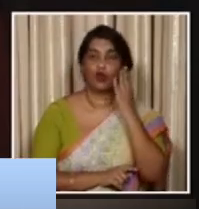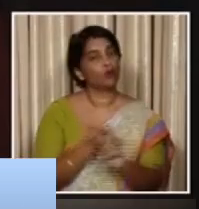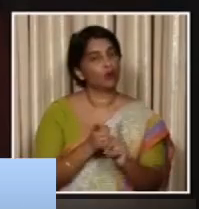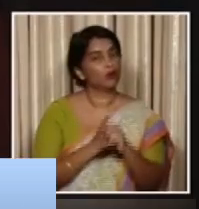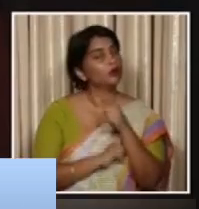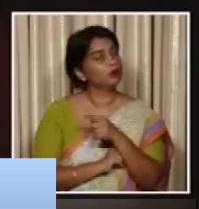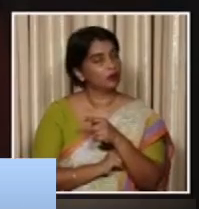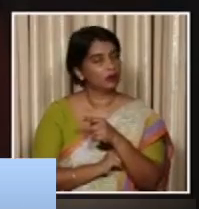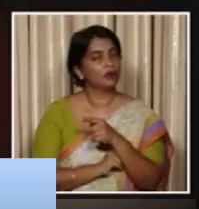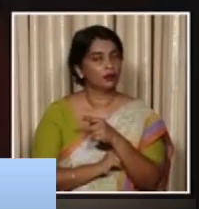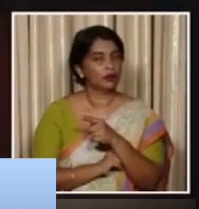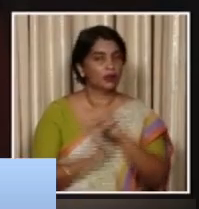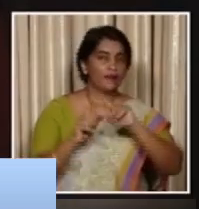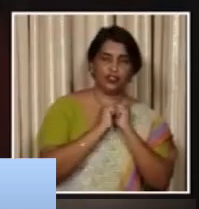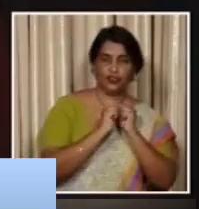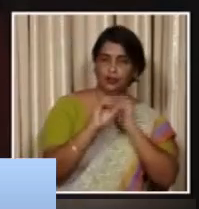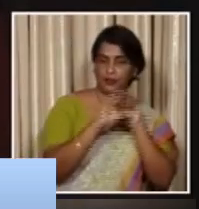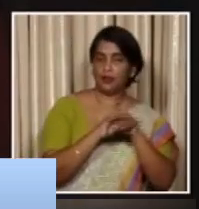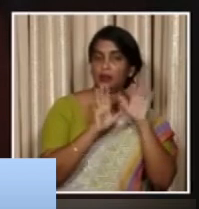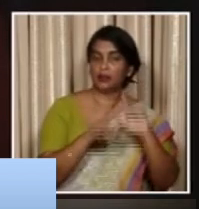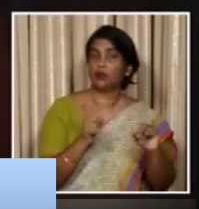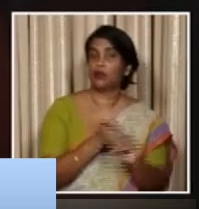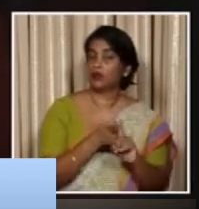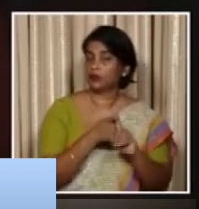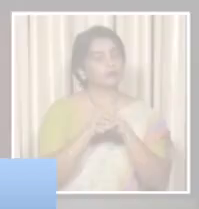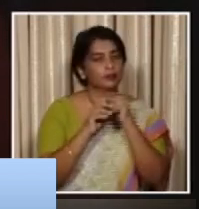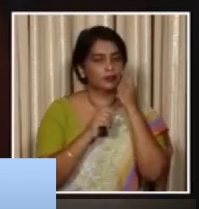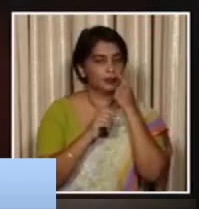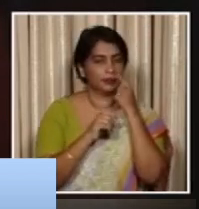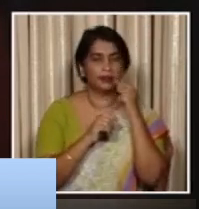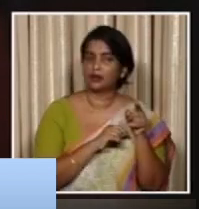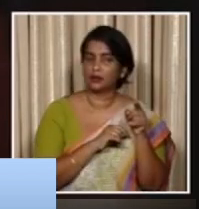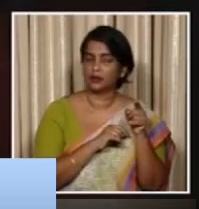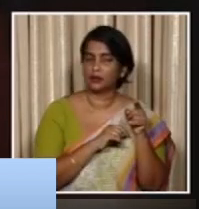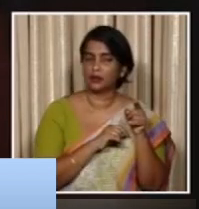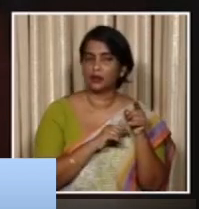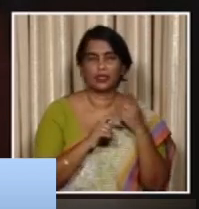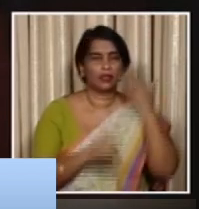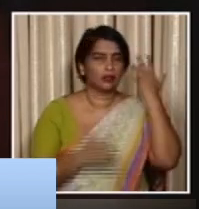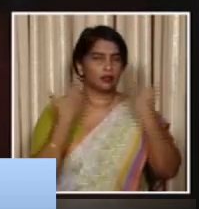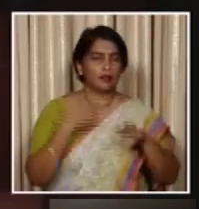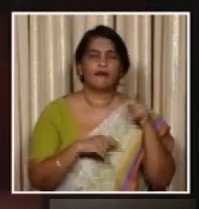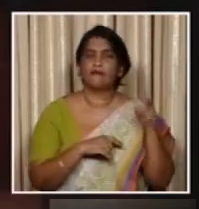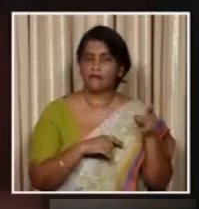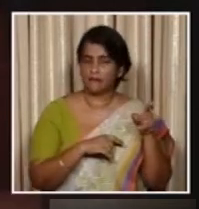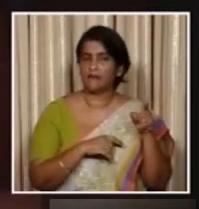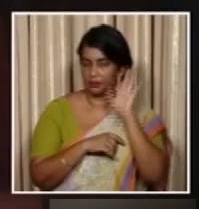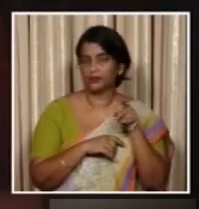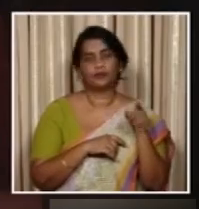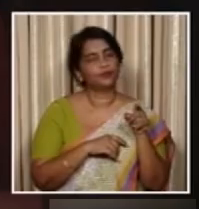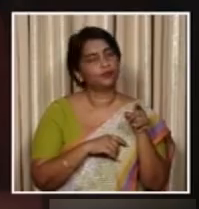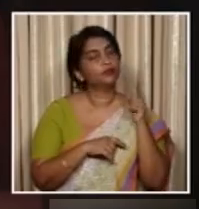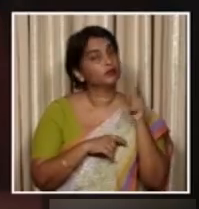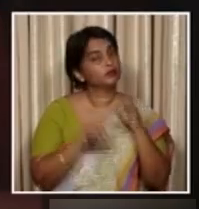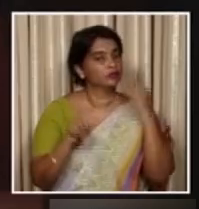ගිය අය දැන් ඒගොල්ලෝ ගියේ වෙනත් රැකියාවකට. දැන් යුද්ධයට යොමු කරලා සමහරු ජීවිතත් අහිමි කරගෙන තිබෙනවා කියන එක වාර්තා වෙයි.